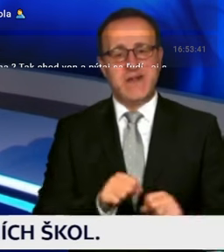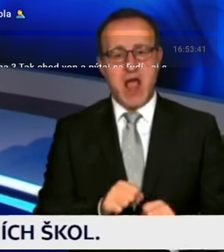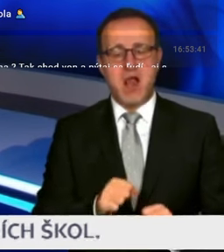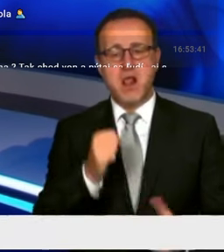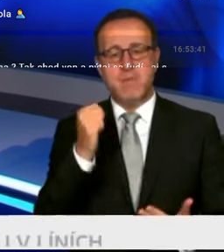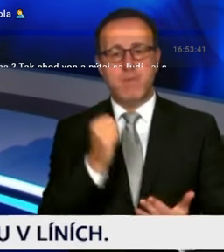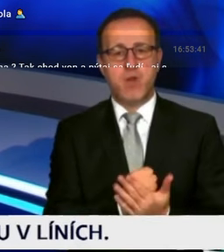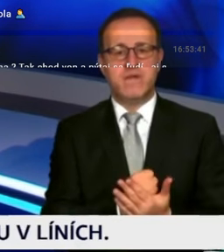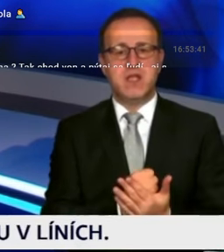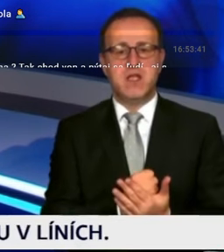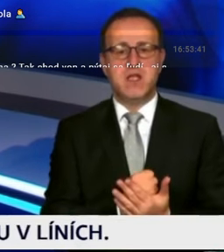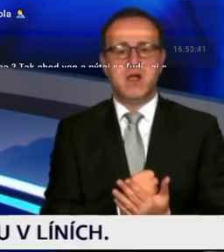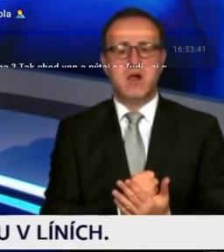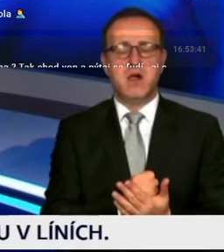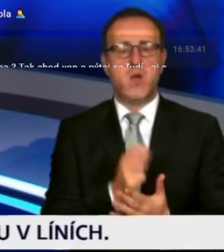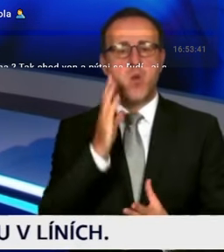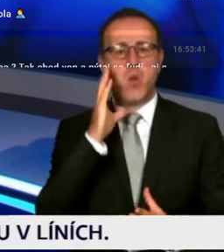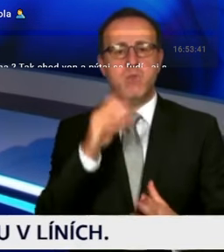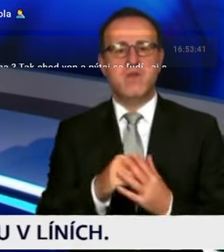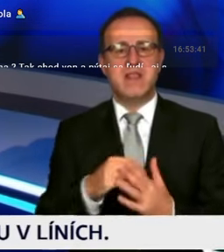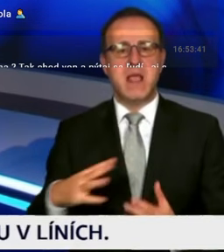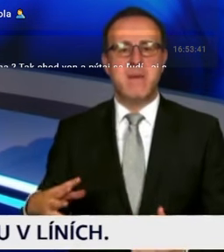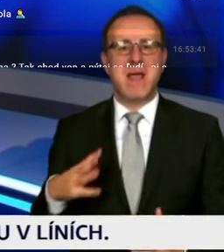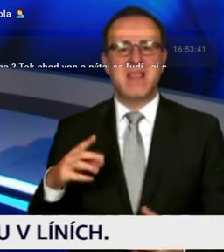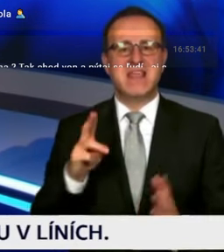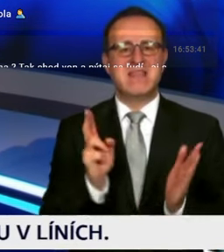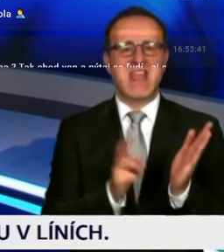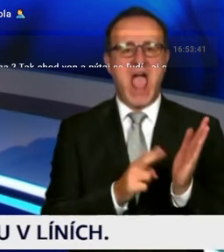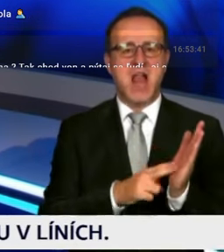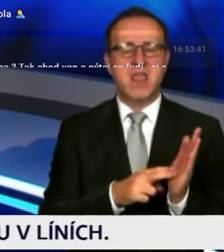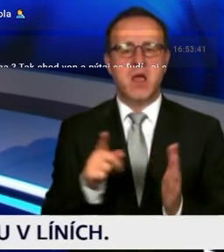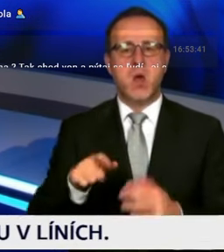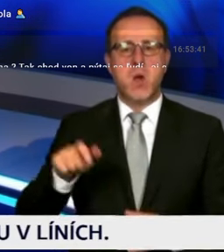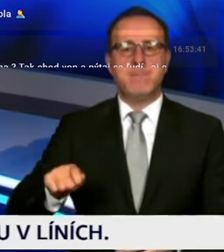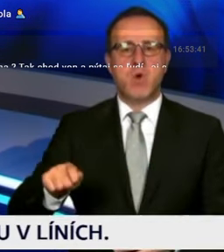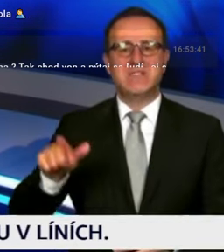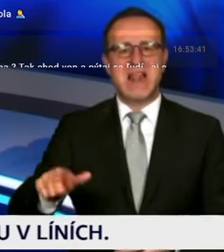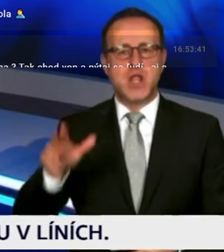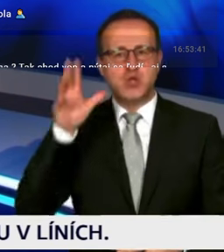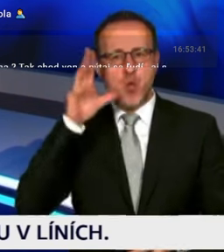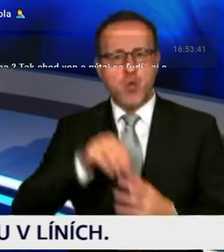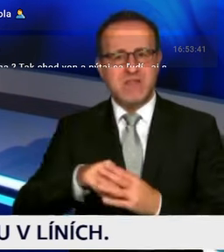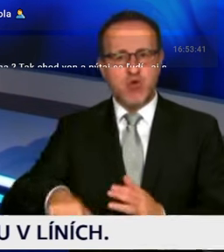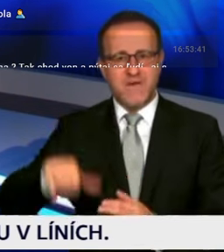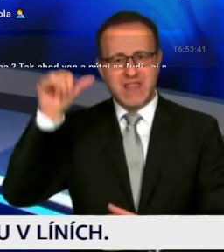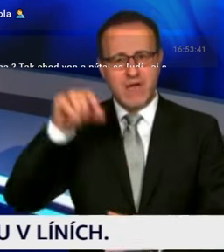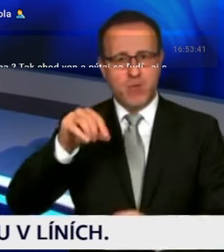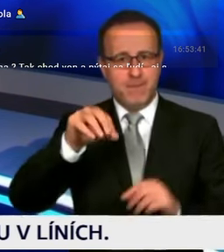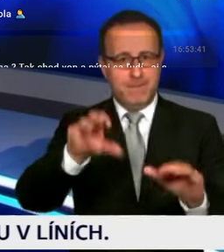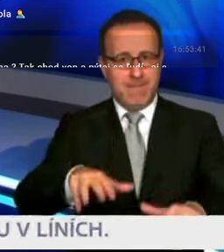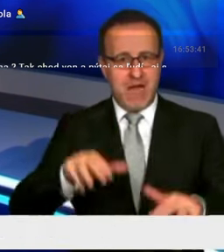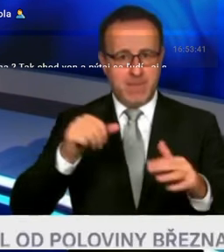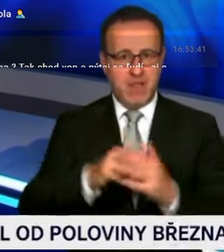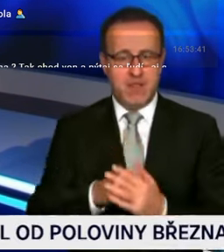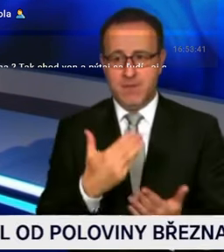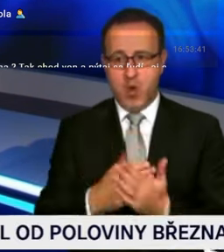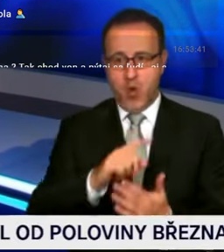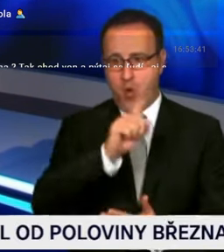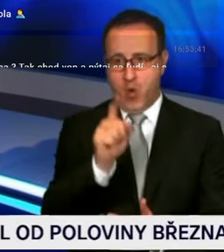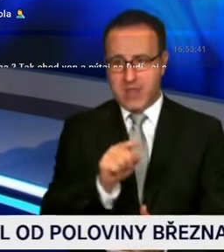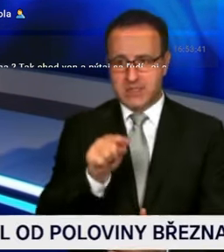potvrdili a udelili ubytovanie pánovi Náhlovský ubytovni v parlamente preto otázka urobili ste